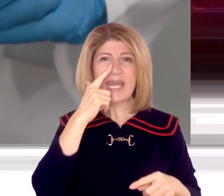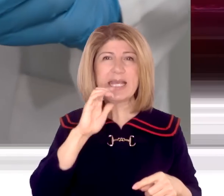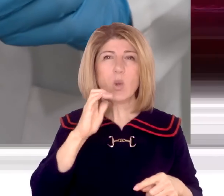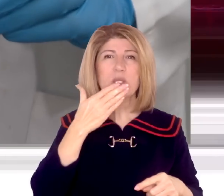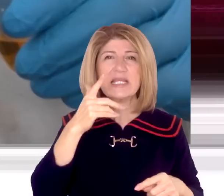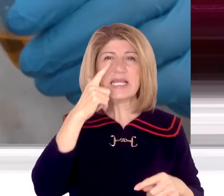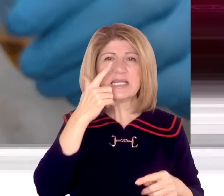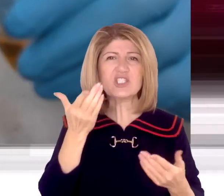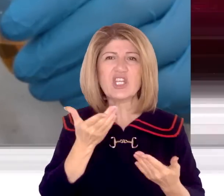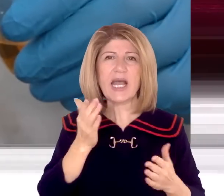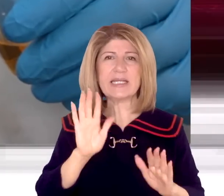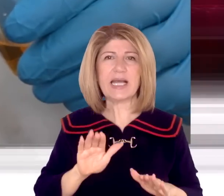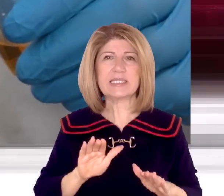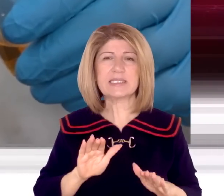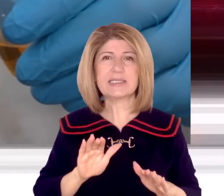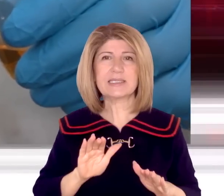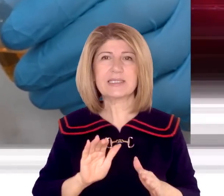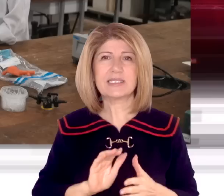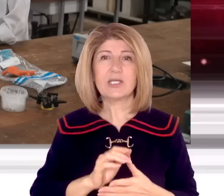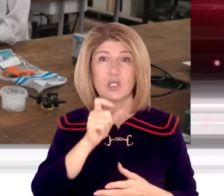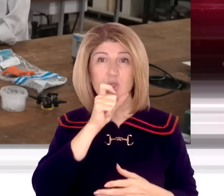حالا ببینیم نیکوتینش چقدره.